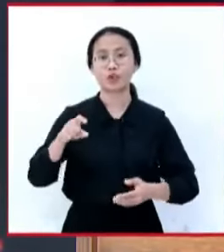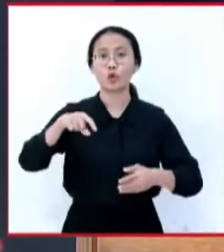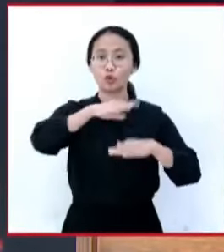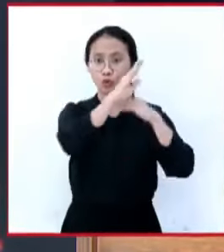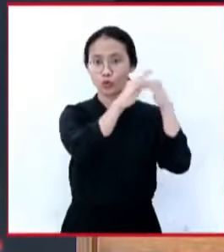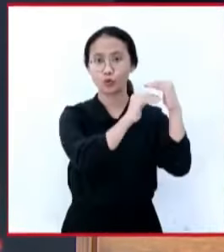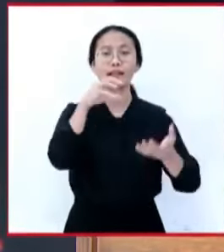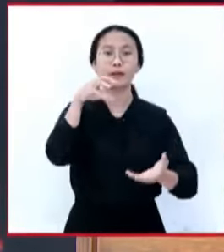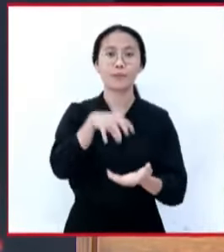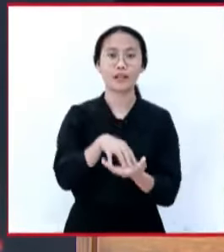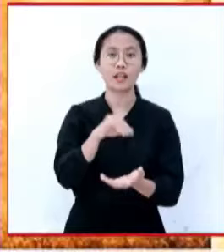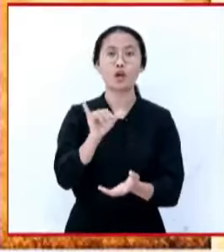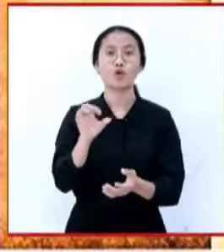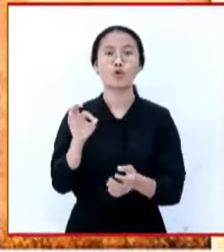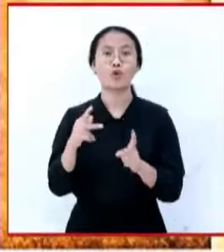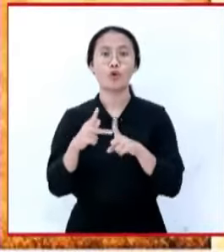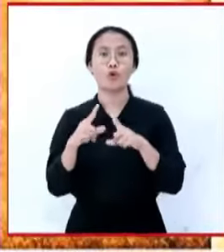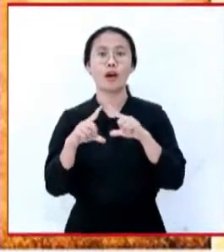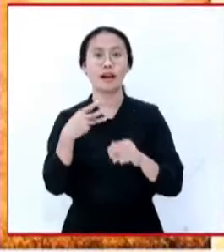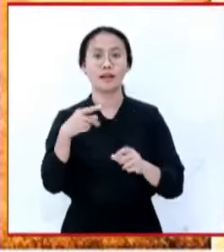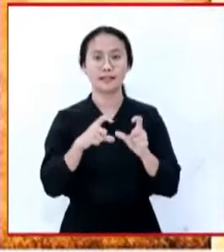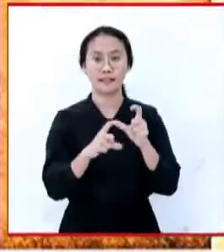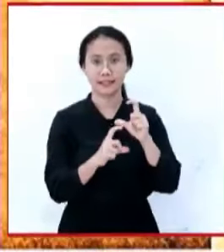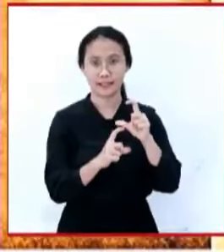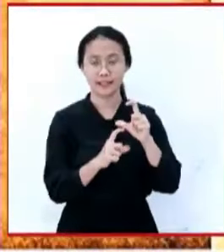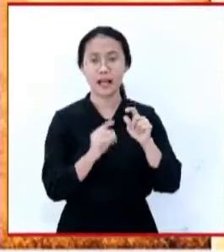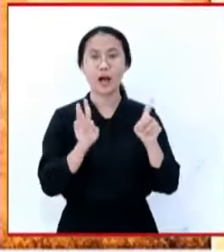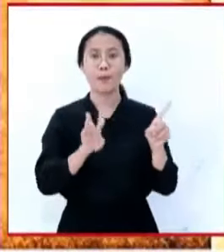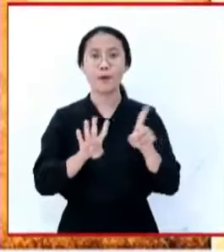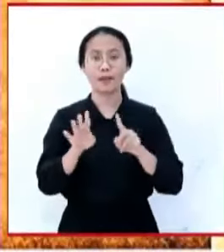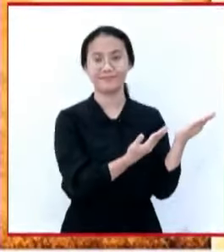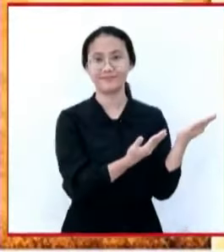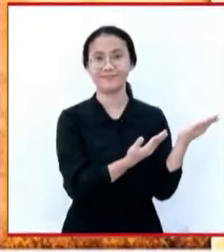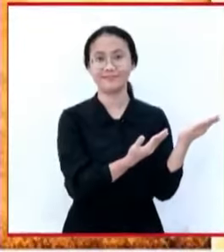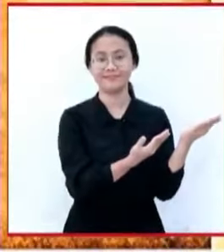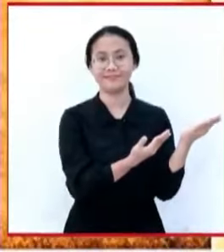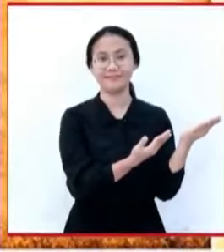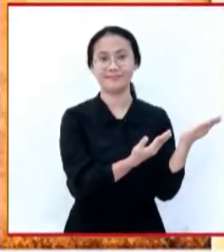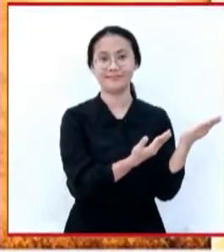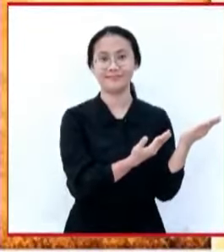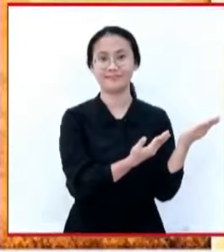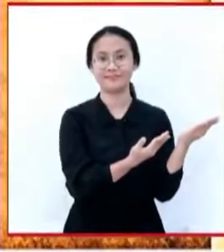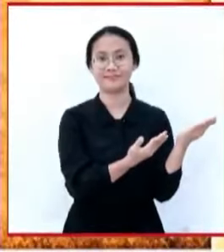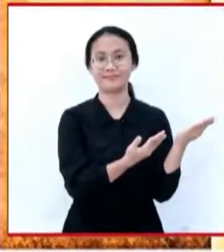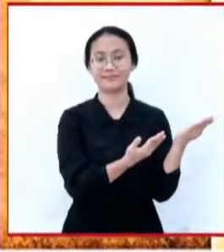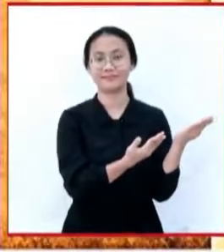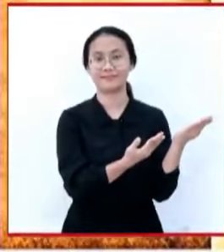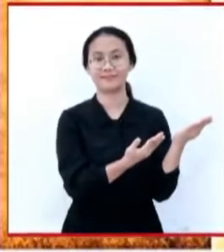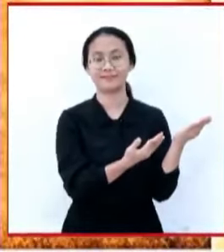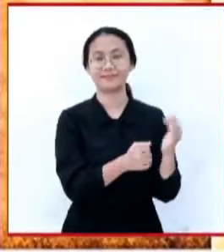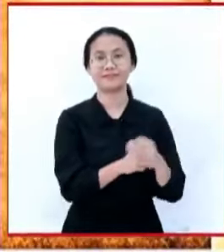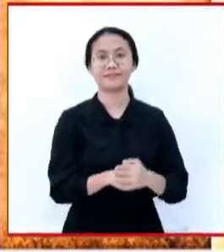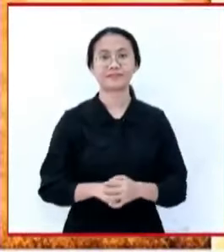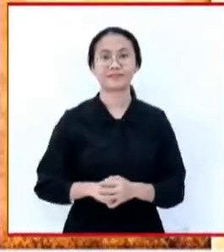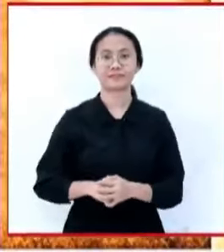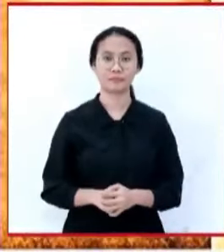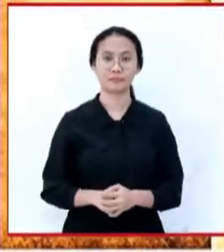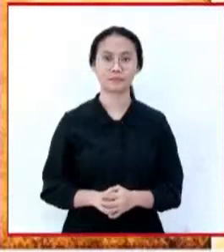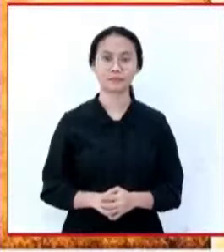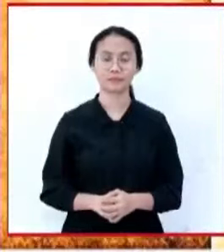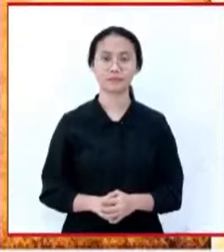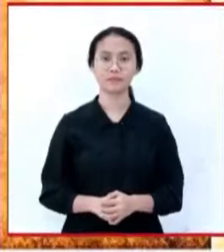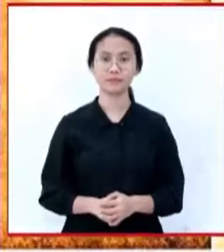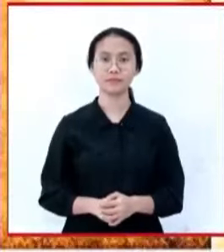Yohanes pasal 14 di rumah Bapakku banyak tempat lalu di situ ada kata-kata sebab aku pergi ke situ